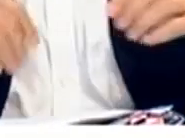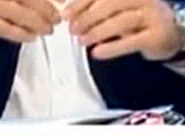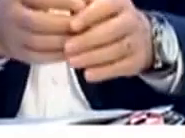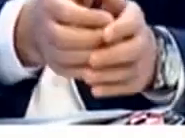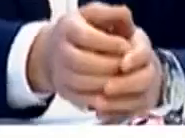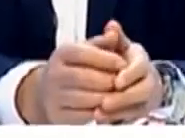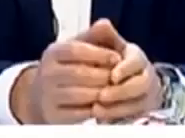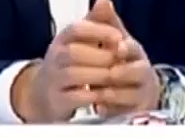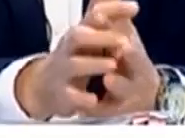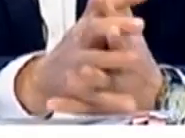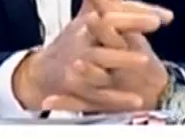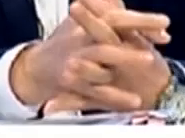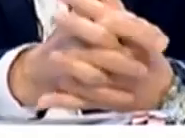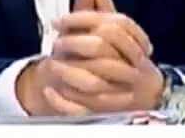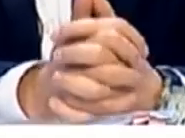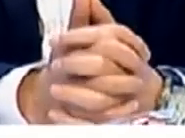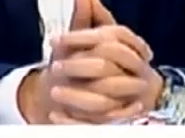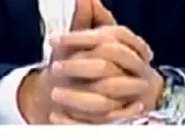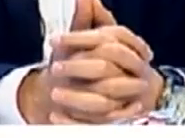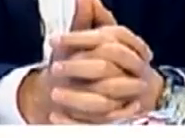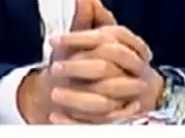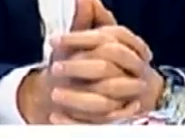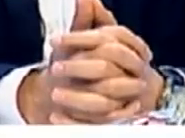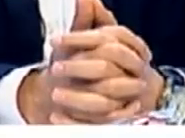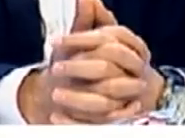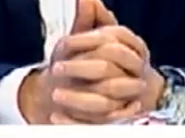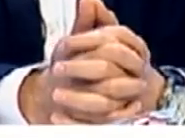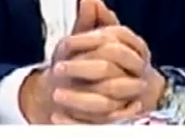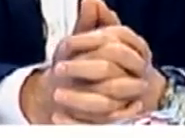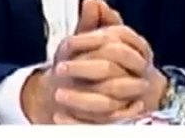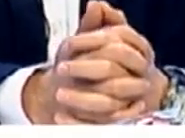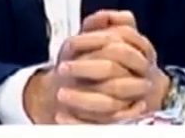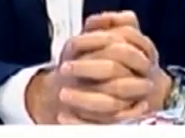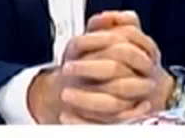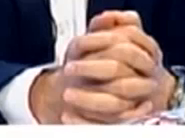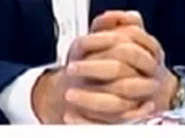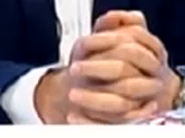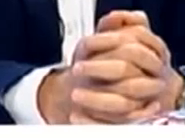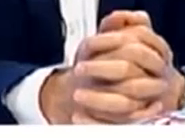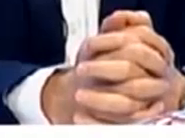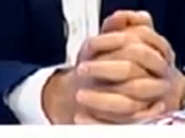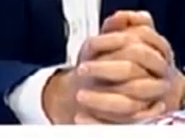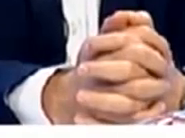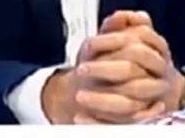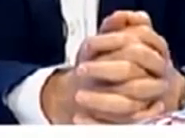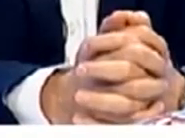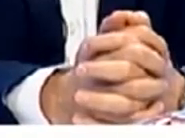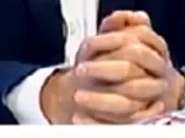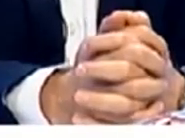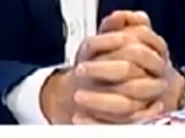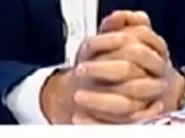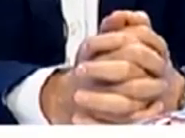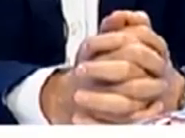Chișinău, ne respectăm și vă respectați reciproc. De acord? Ne-am înțeles. Perfect.